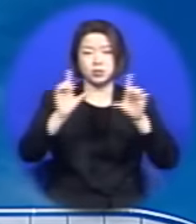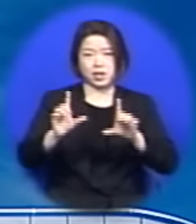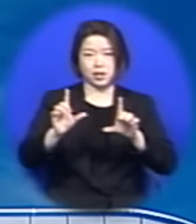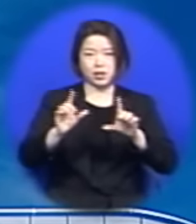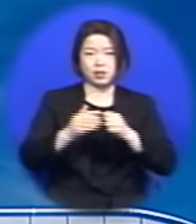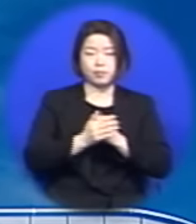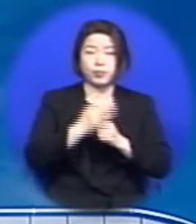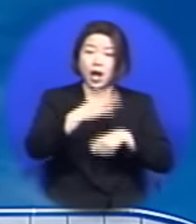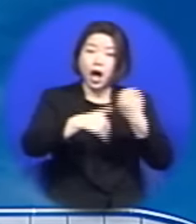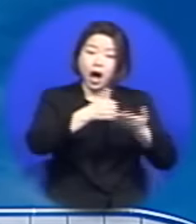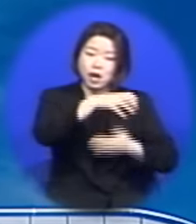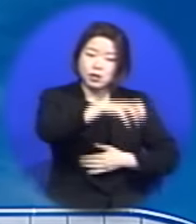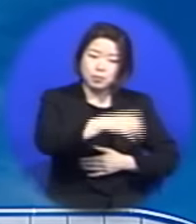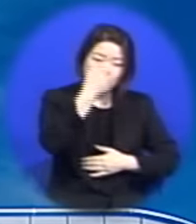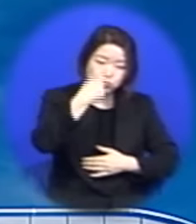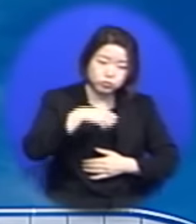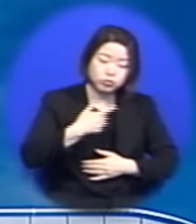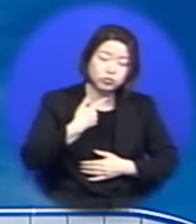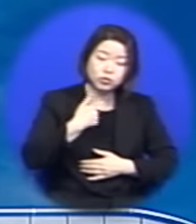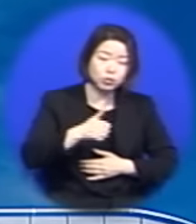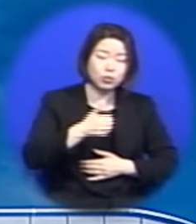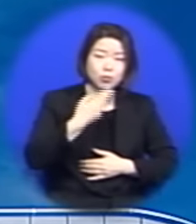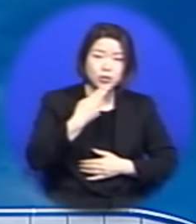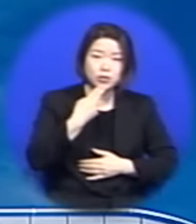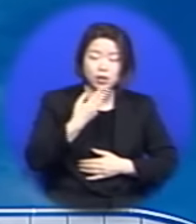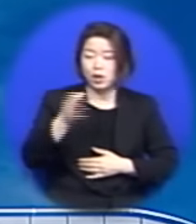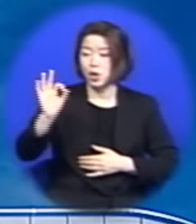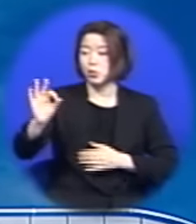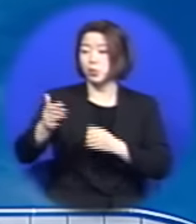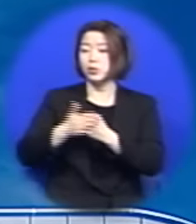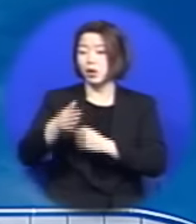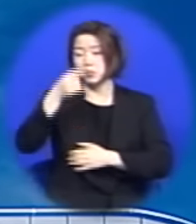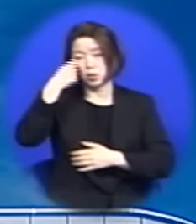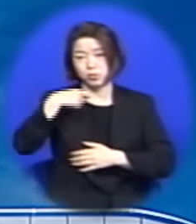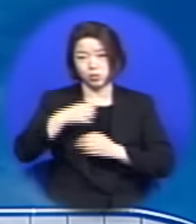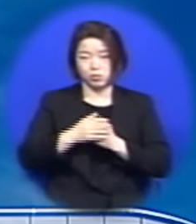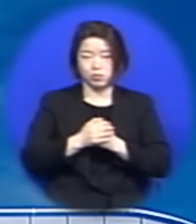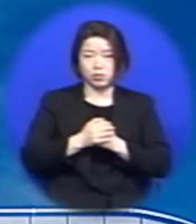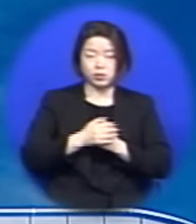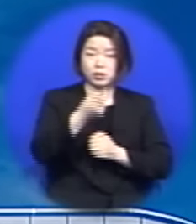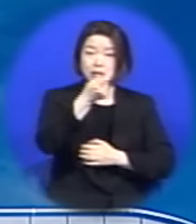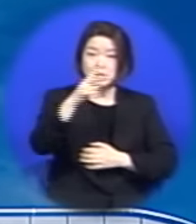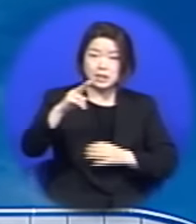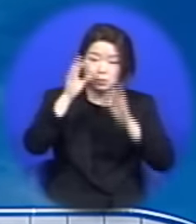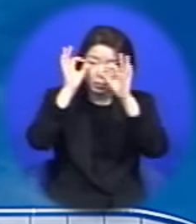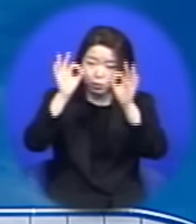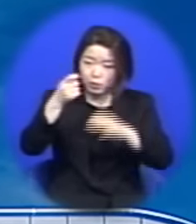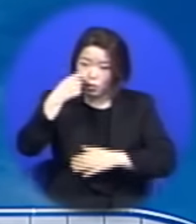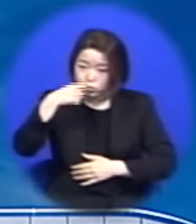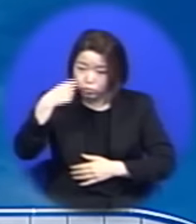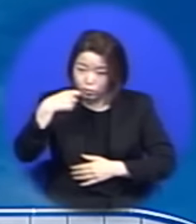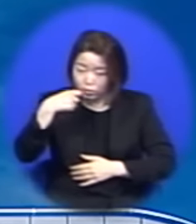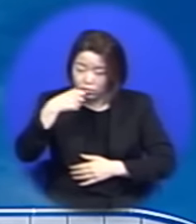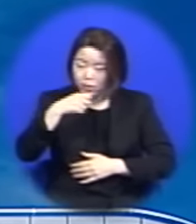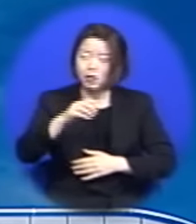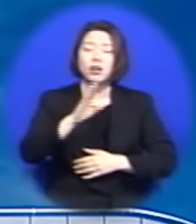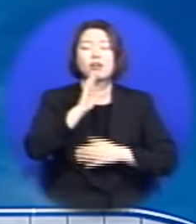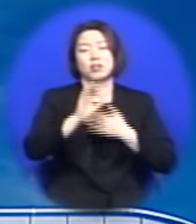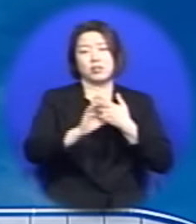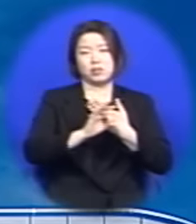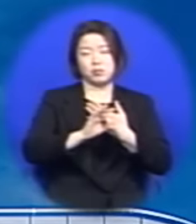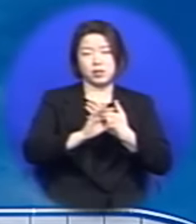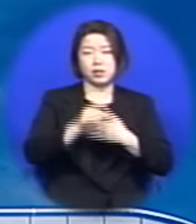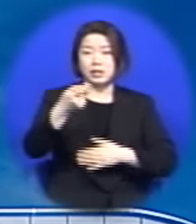울어본 적은 없으면서 돈 때문에는 울었어요 드라마 보다가 울었어요 그 드라마 예배하고